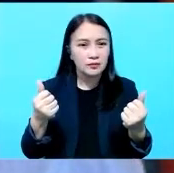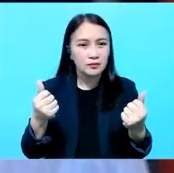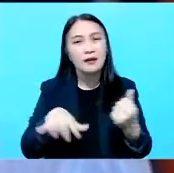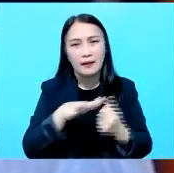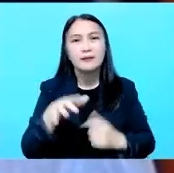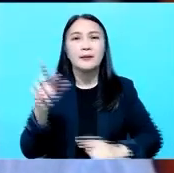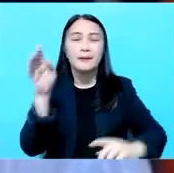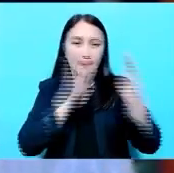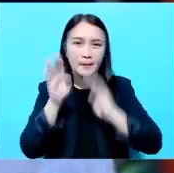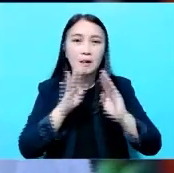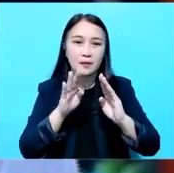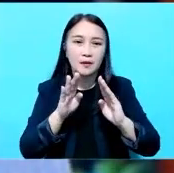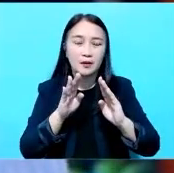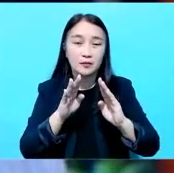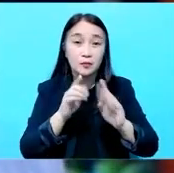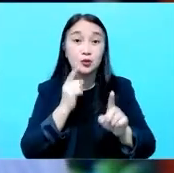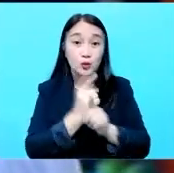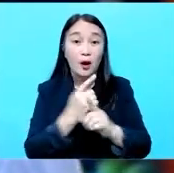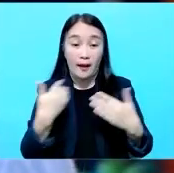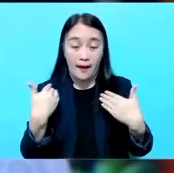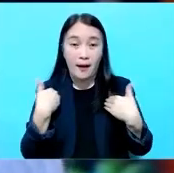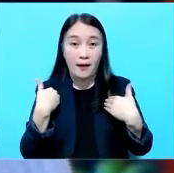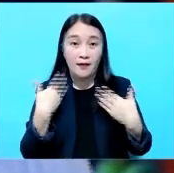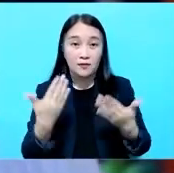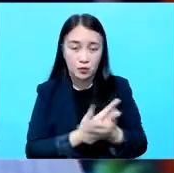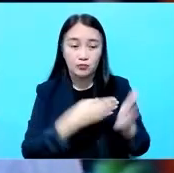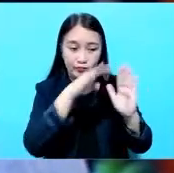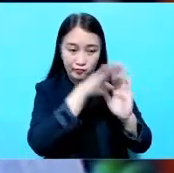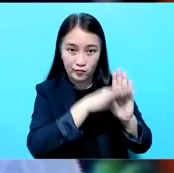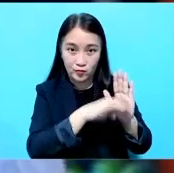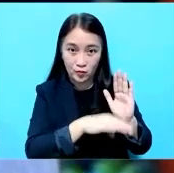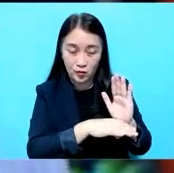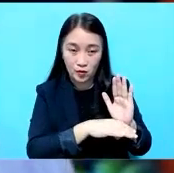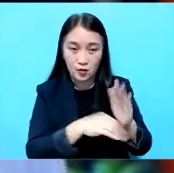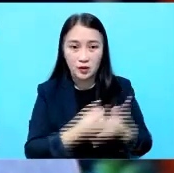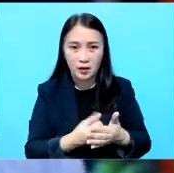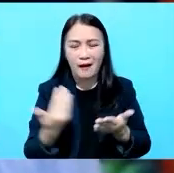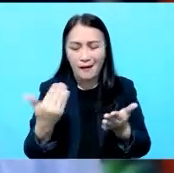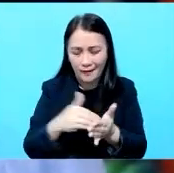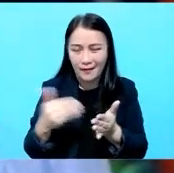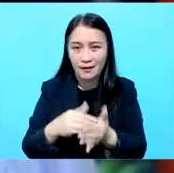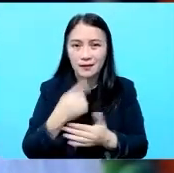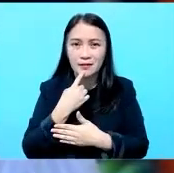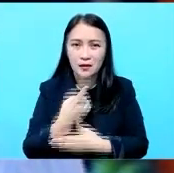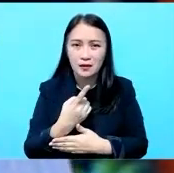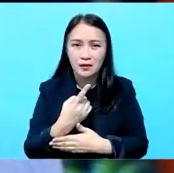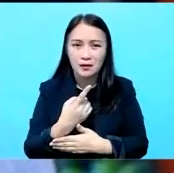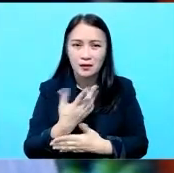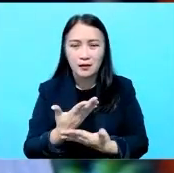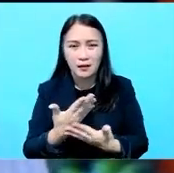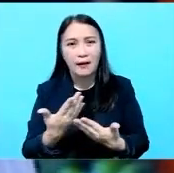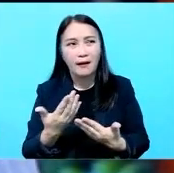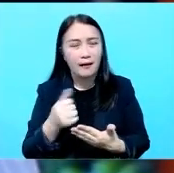is really the new code of conduct. Paulit-ulit ko lagi sinasabi, and every forum I can find, sinasabi